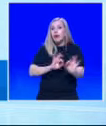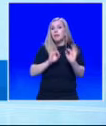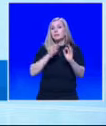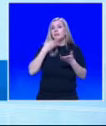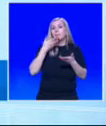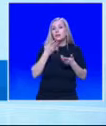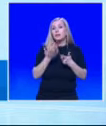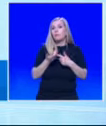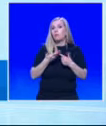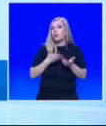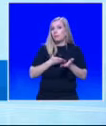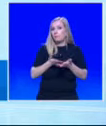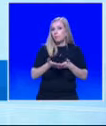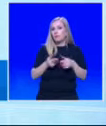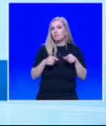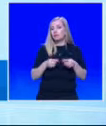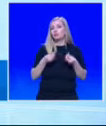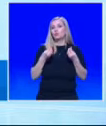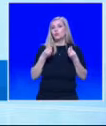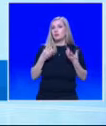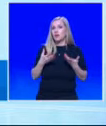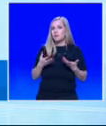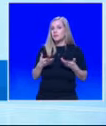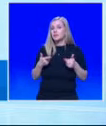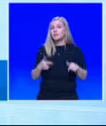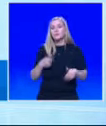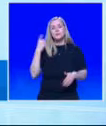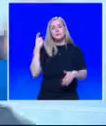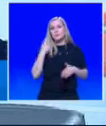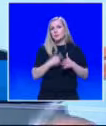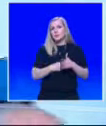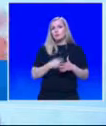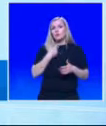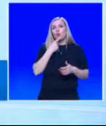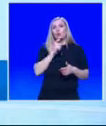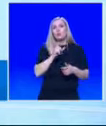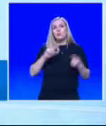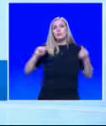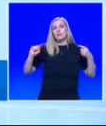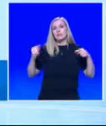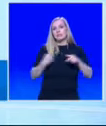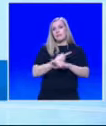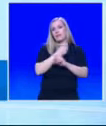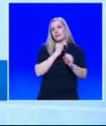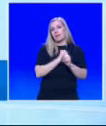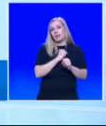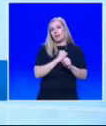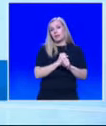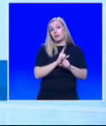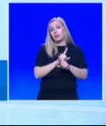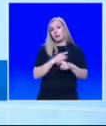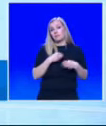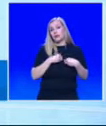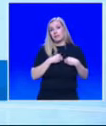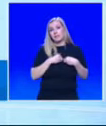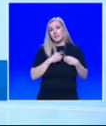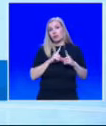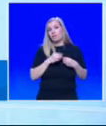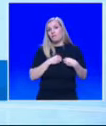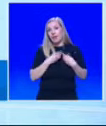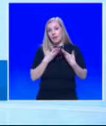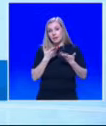за пореден път, което ще означава, че просто думите се разминават с делата, оттам идва и недоверието към политическата